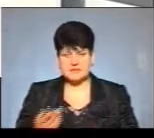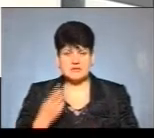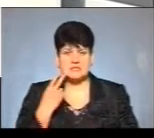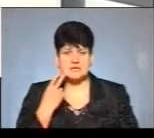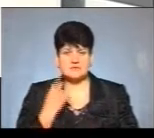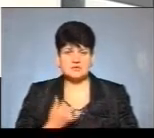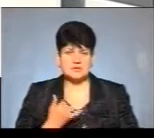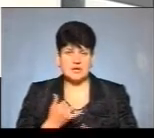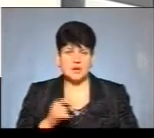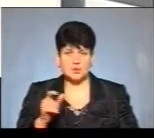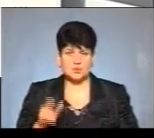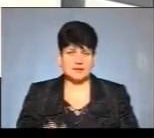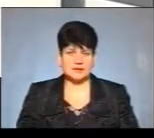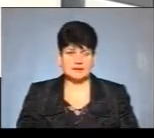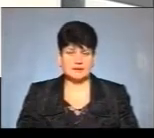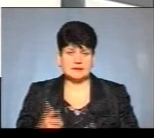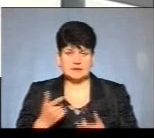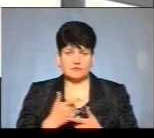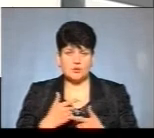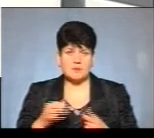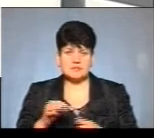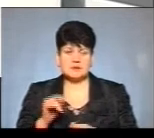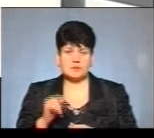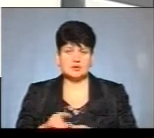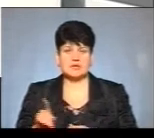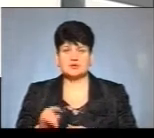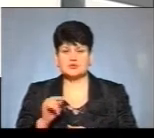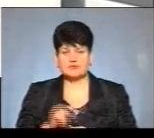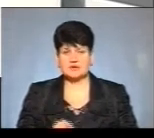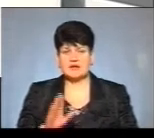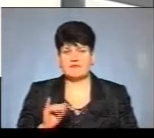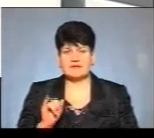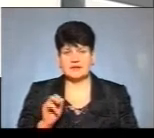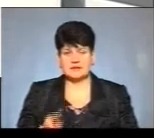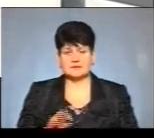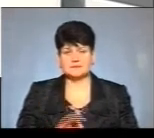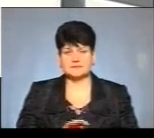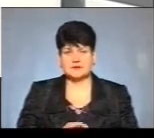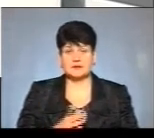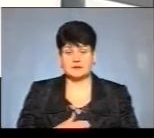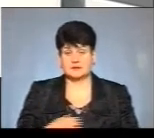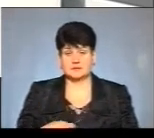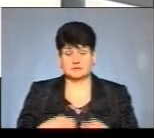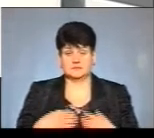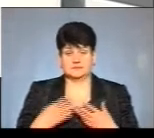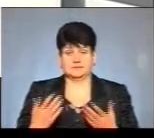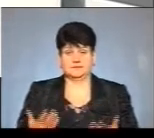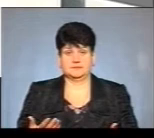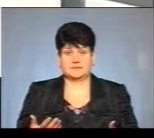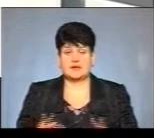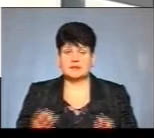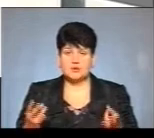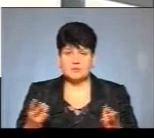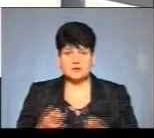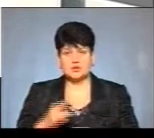для людини інформація про те, що вона ВІЛ-інфікована, є шокуючою. Але